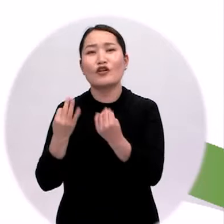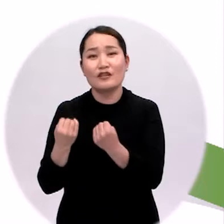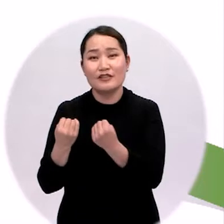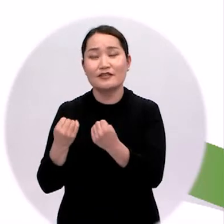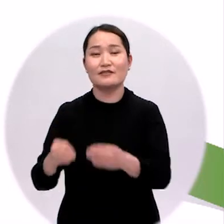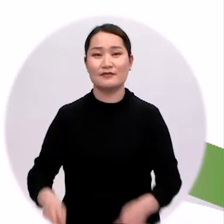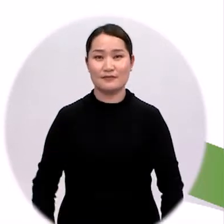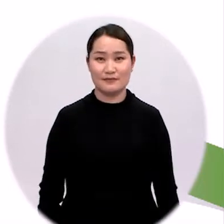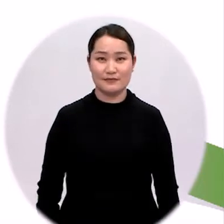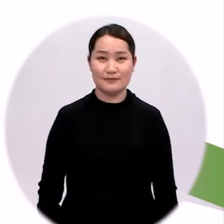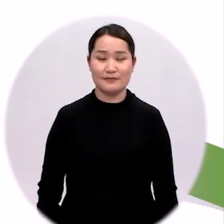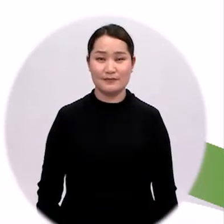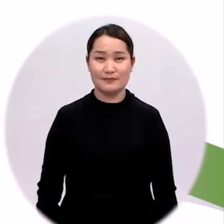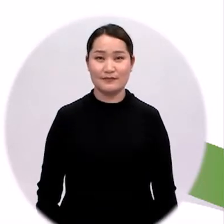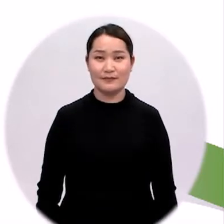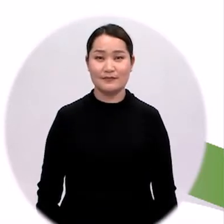тооцгоё.